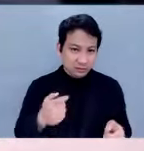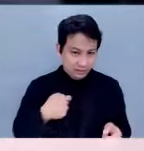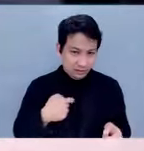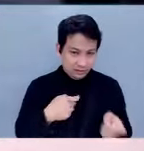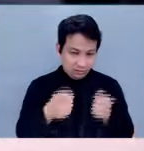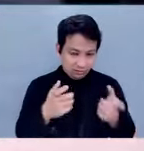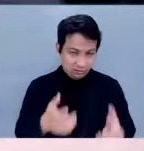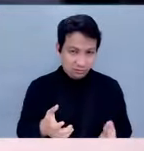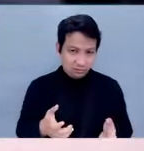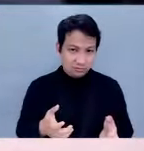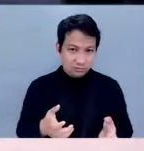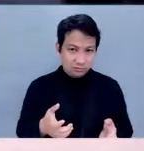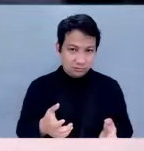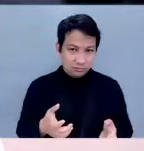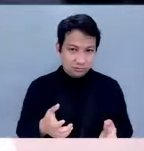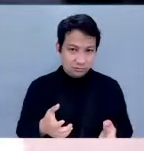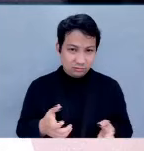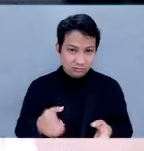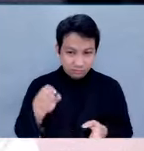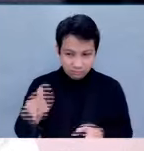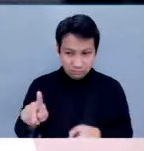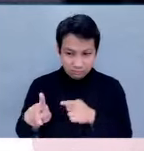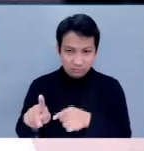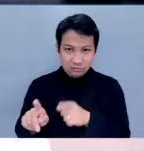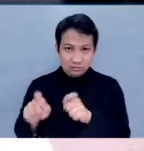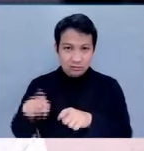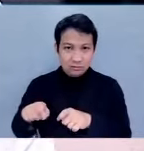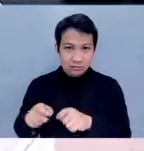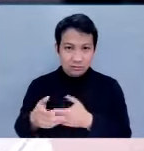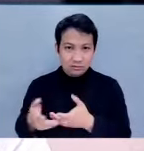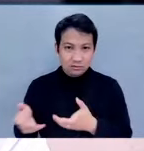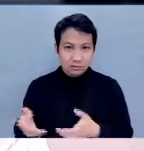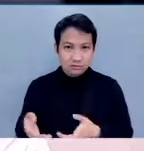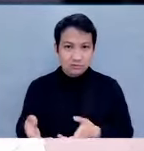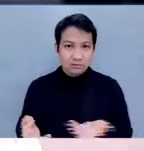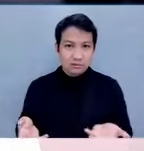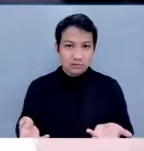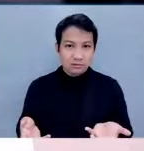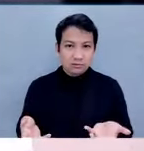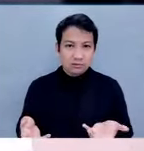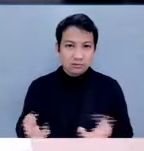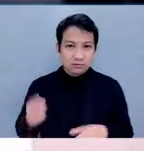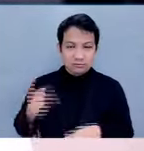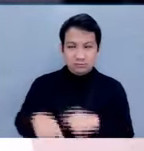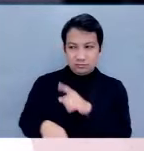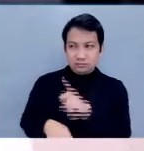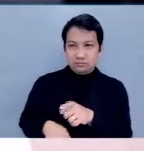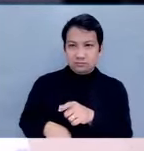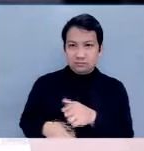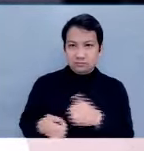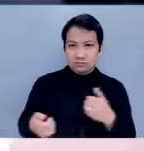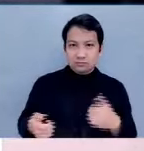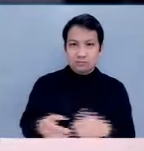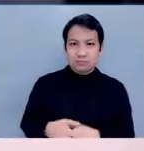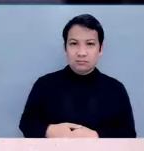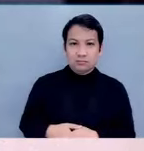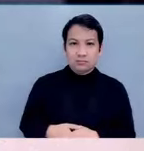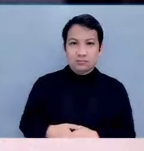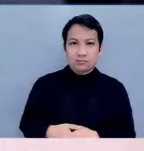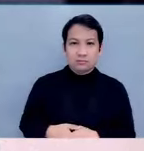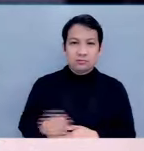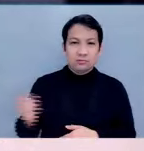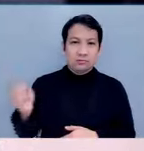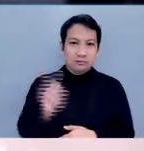ko siyang tanong, is everything okay? Do you need anything? Ganyan. Eh, hindi ko rin siya mag-ganon. So, sabi ko, okay. Pagdating namin ng